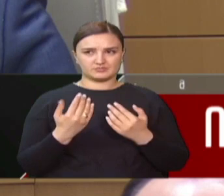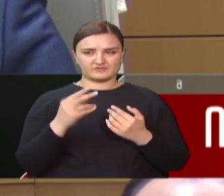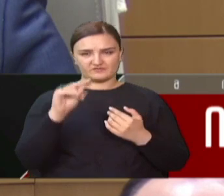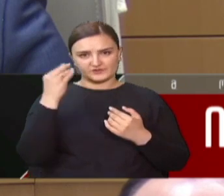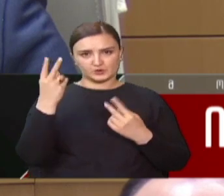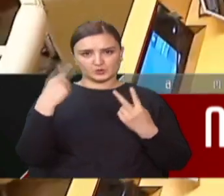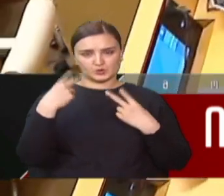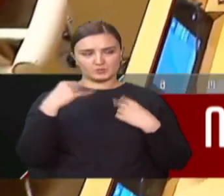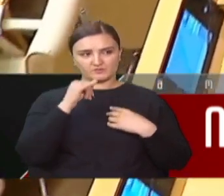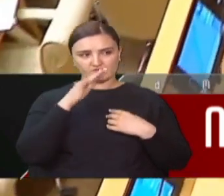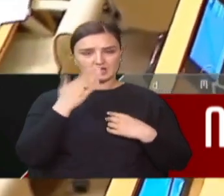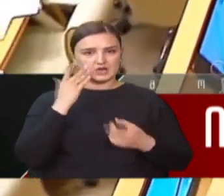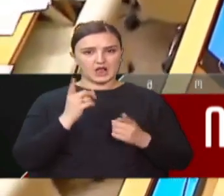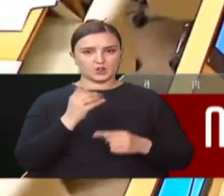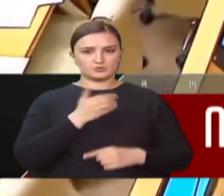გადაფარავთ რეალურ განზრახვას.